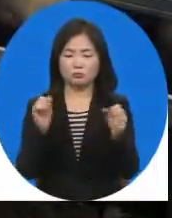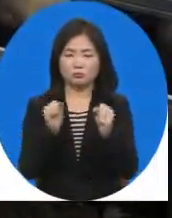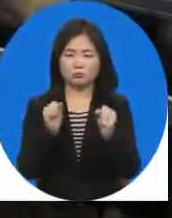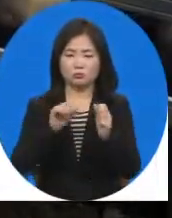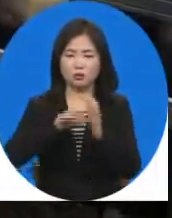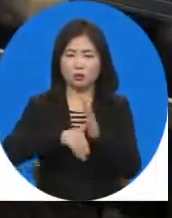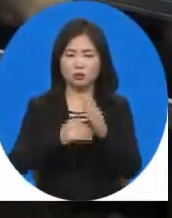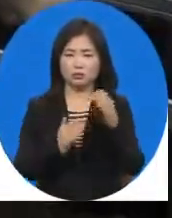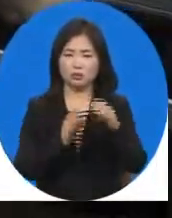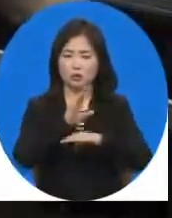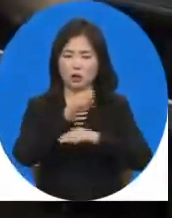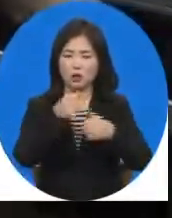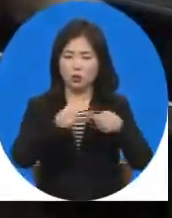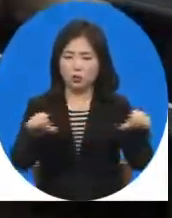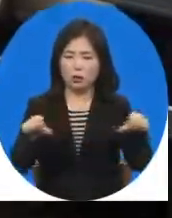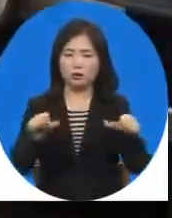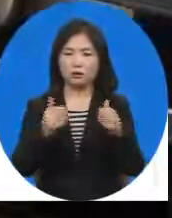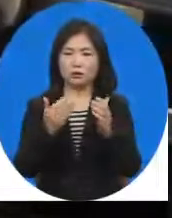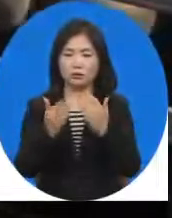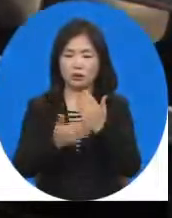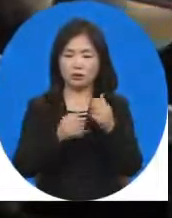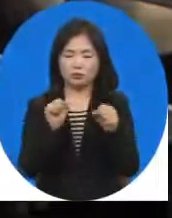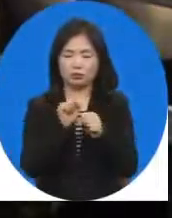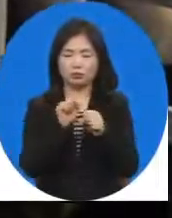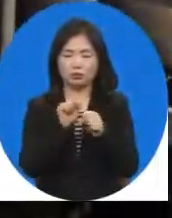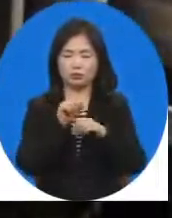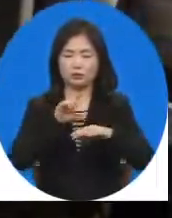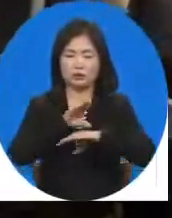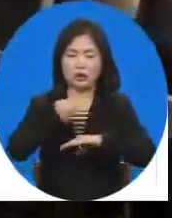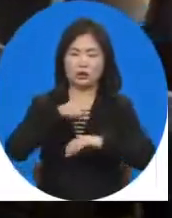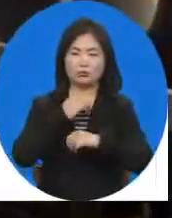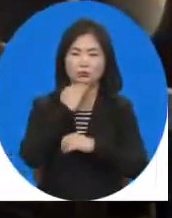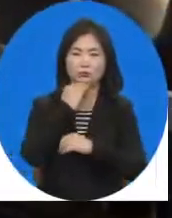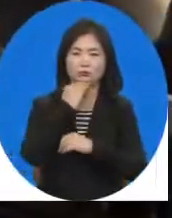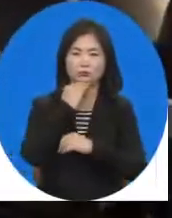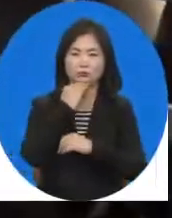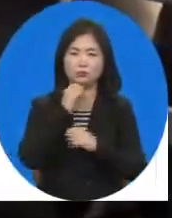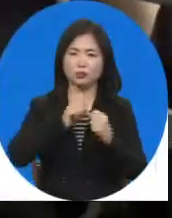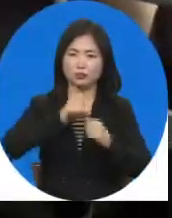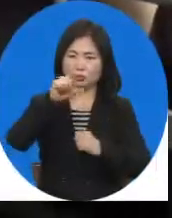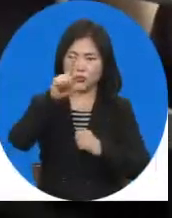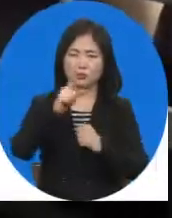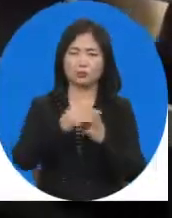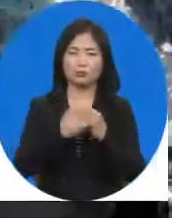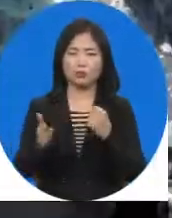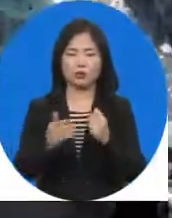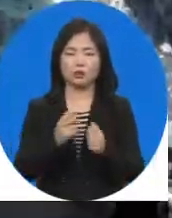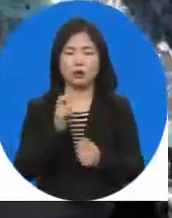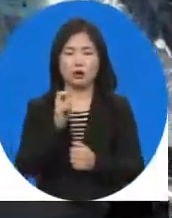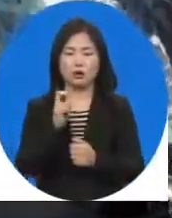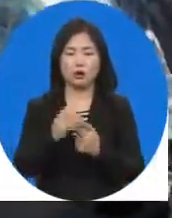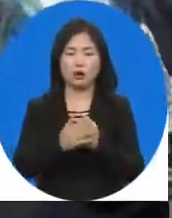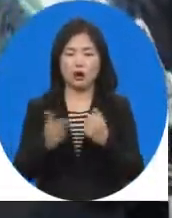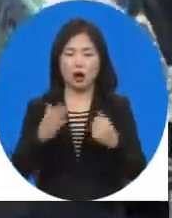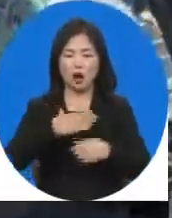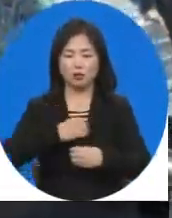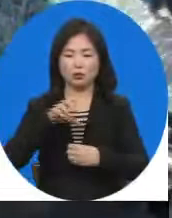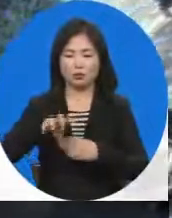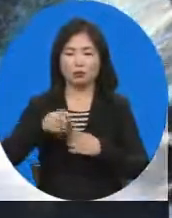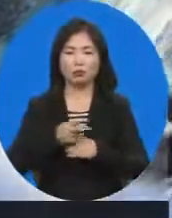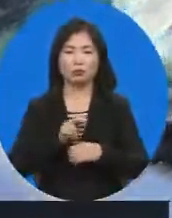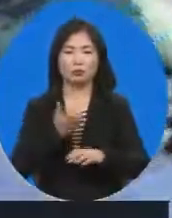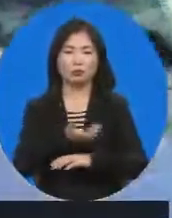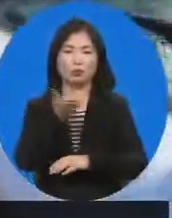차량 사고나 고장 발생 시 추운 날씨 때문에 차 안에서 대기하는 경우가 많기 때문에 보인다 며 안전한 곳으로